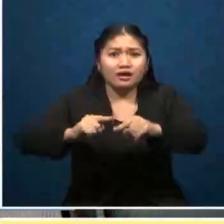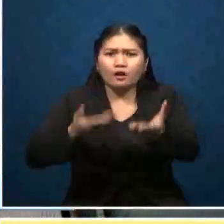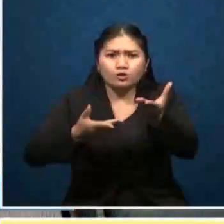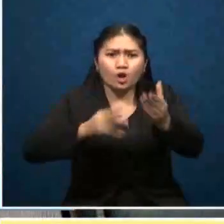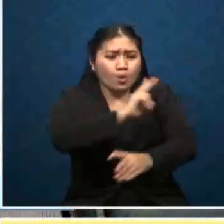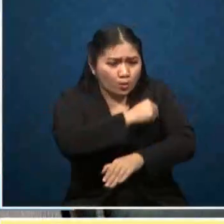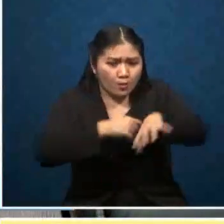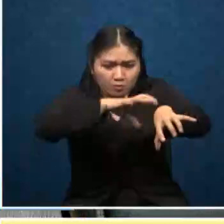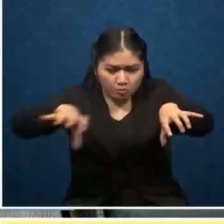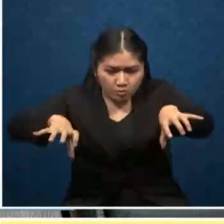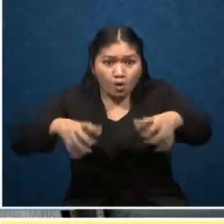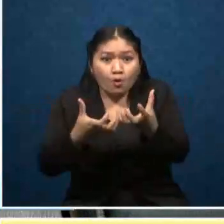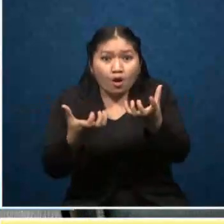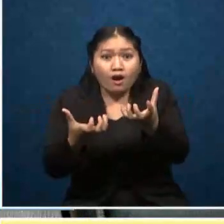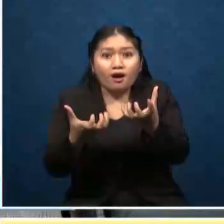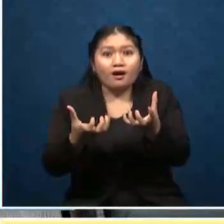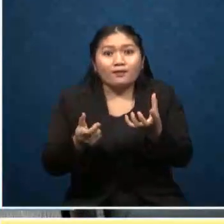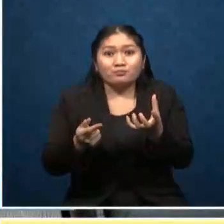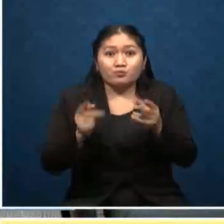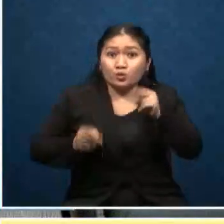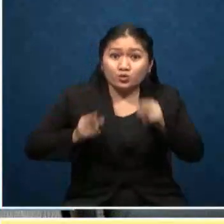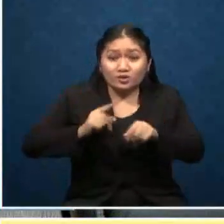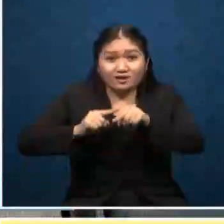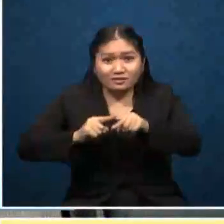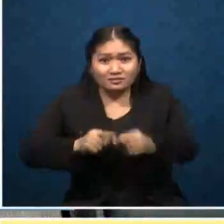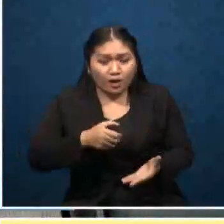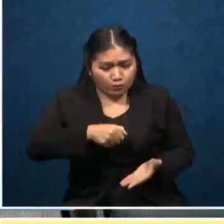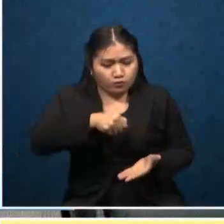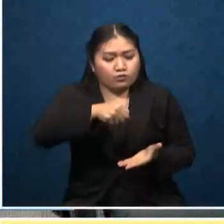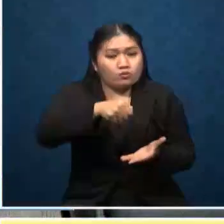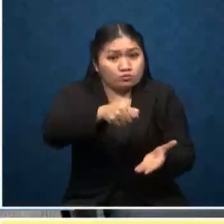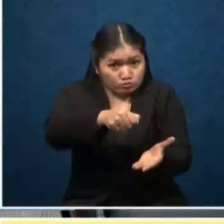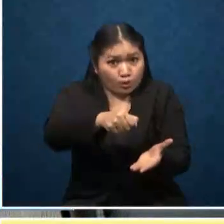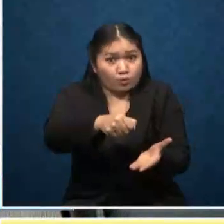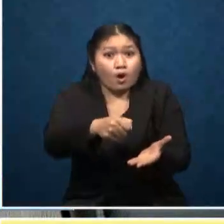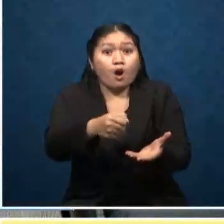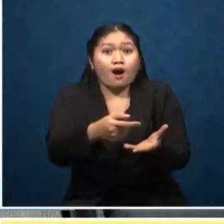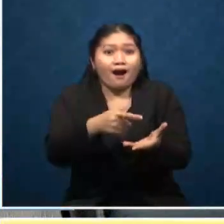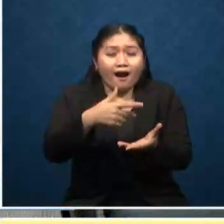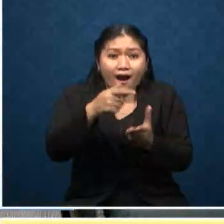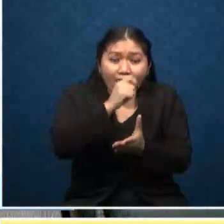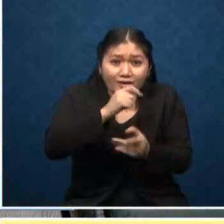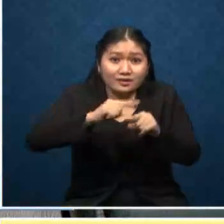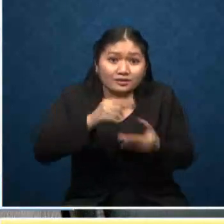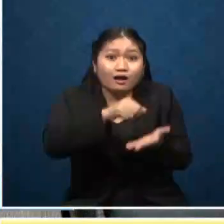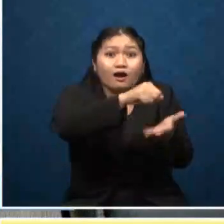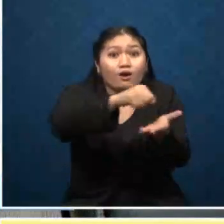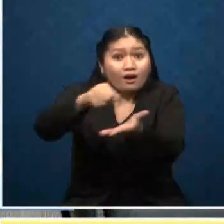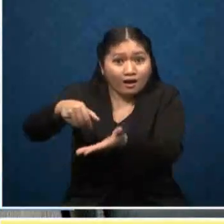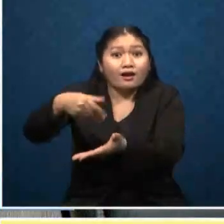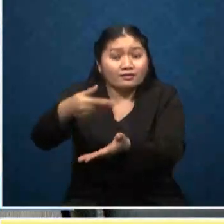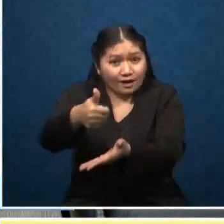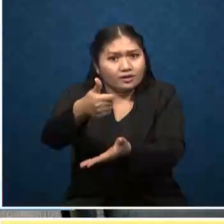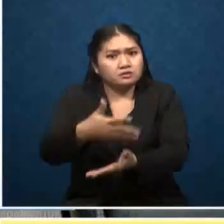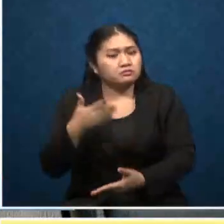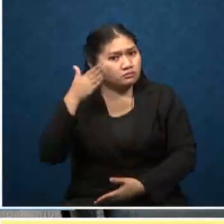รณ์เสรบยารบอาหารเสริบอะไรต่ๆอัี้ต้องคดผลิเข้ามาเพราว่าโลกตดต่อเราไมสามาถข้าด